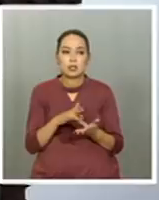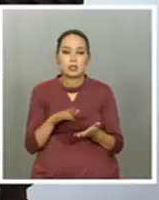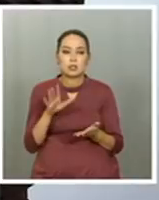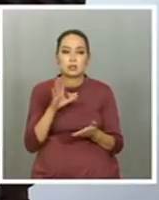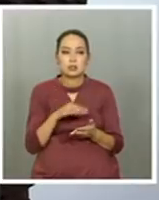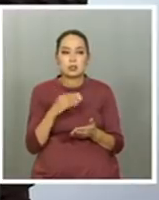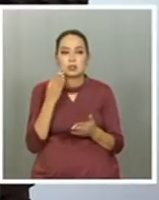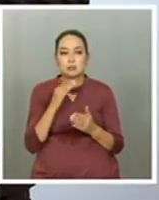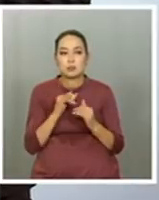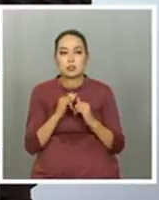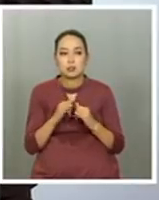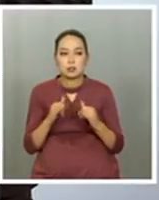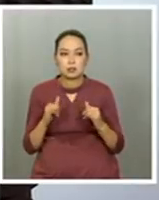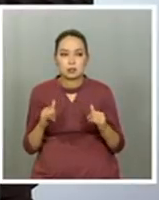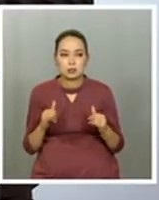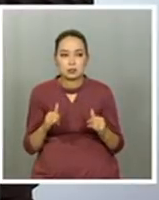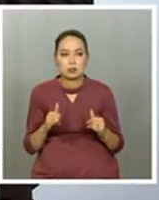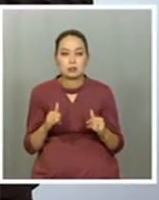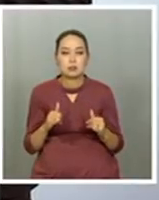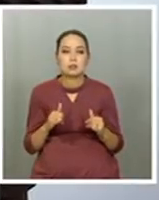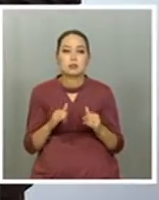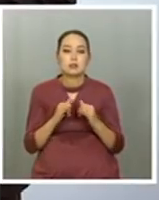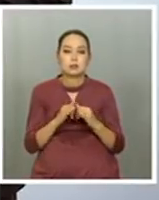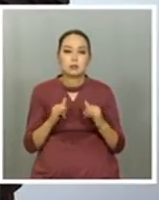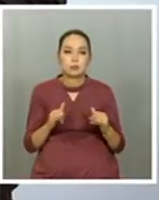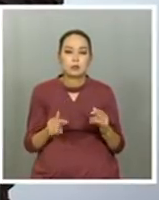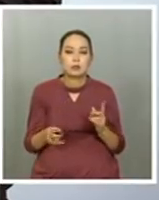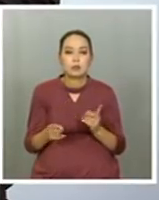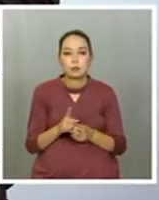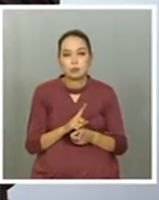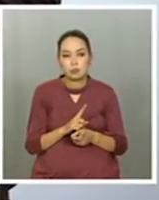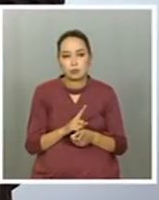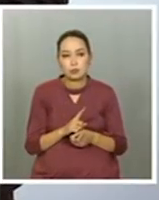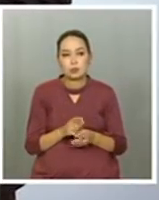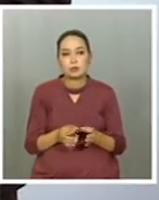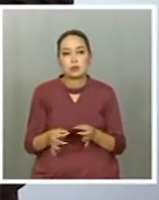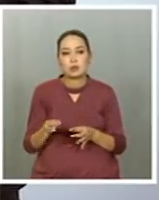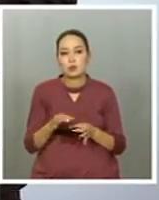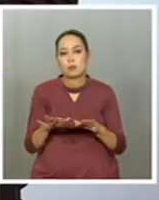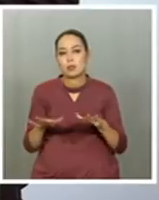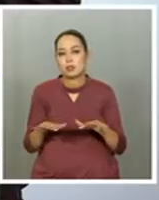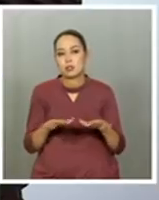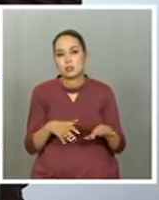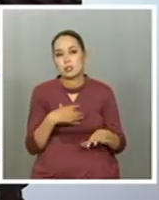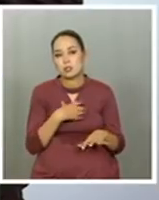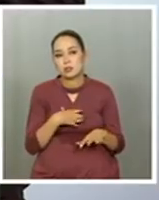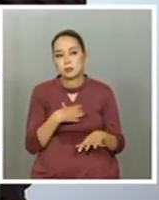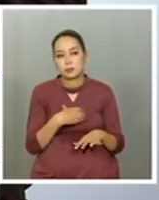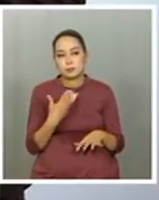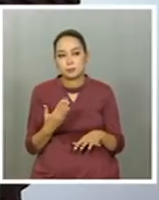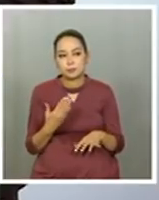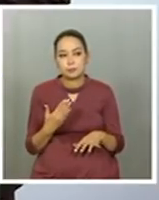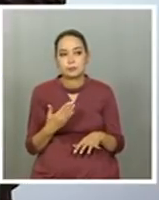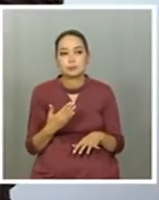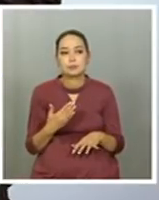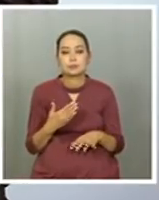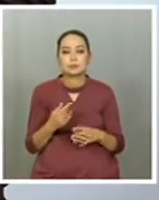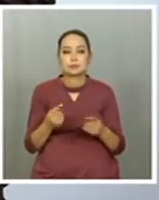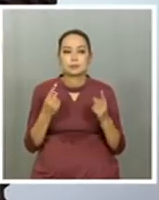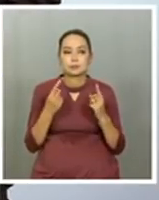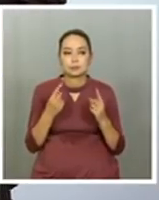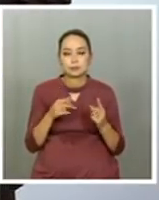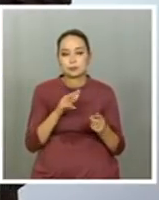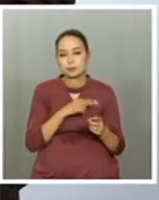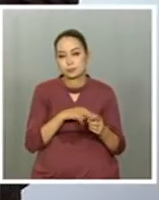отырып, агломерациялық дамуға көшу, сонымен қатар аумақтың негізгі ресурстарына негіздеу және